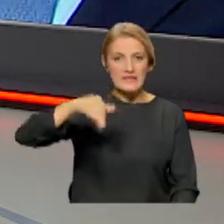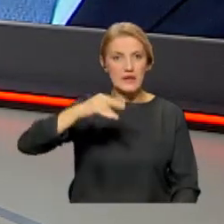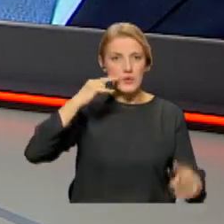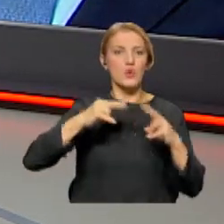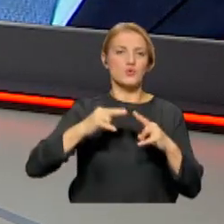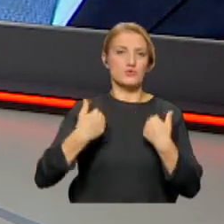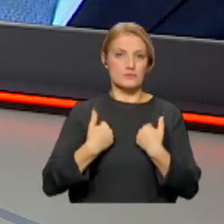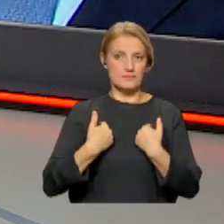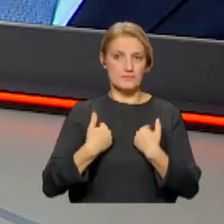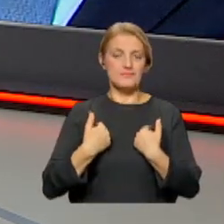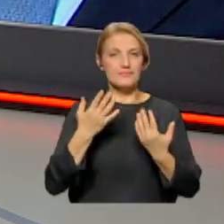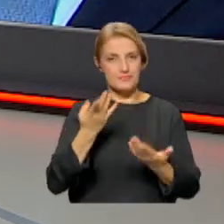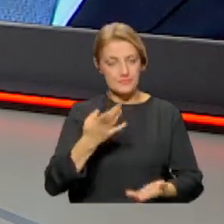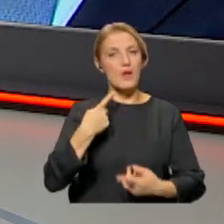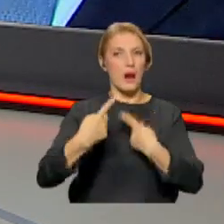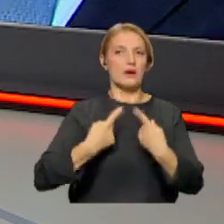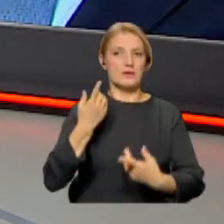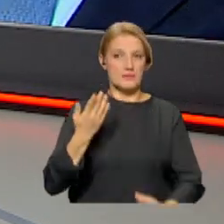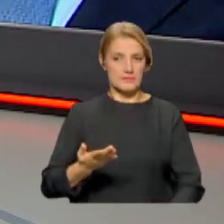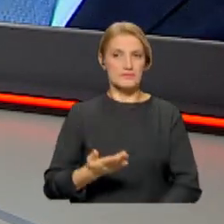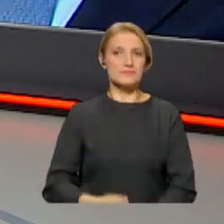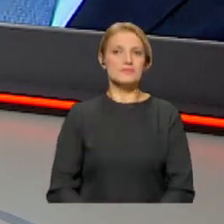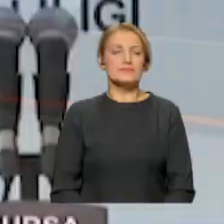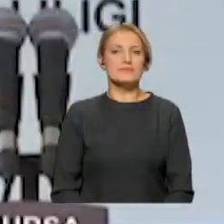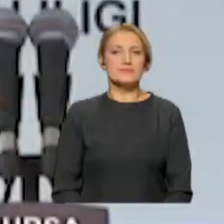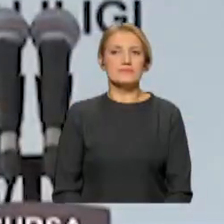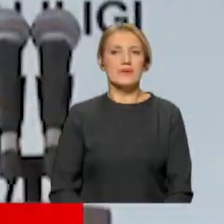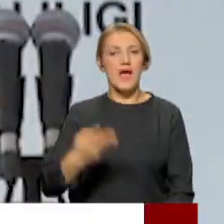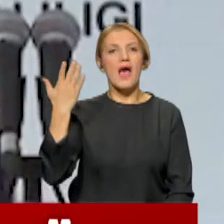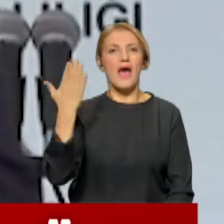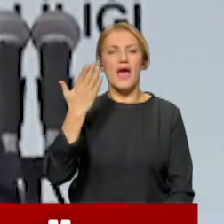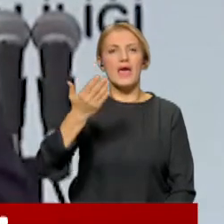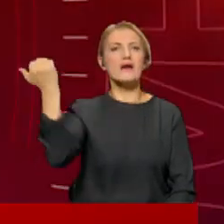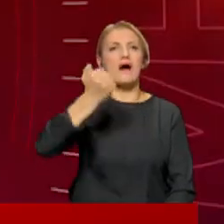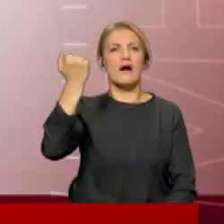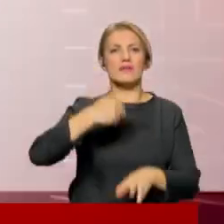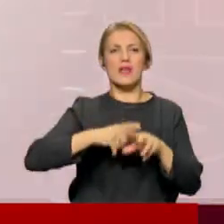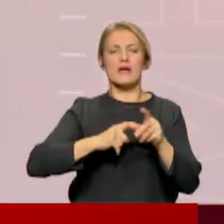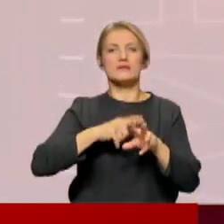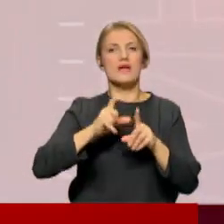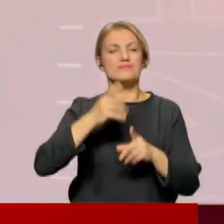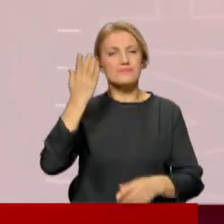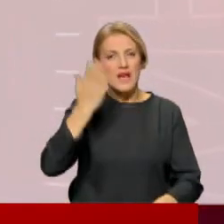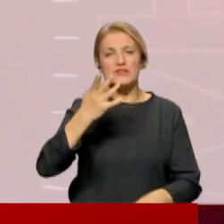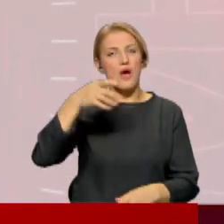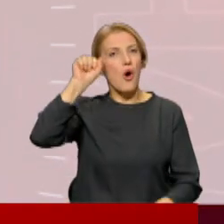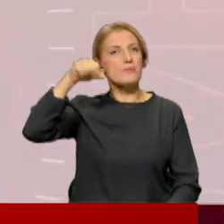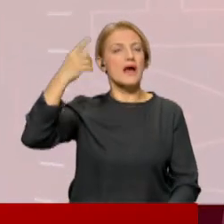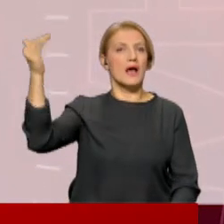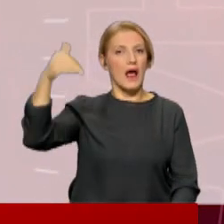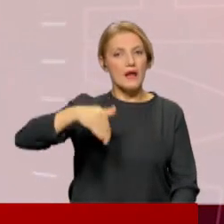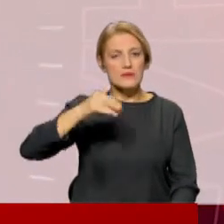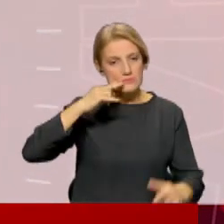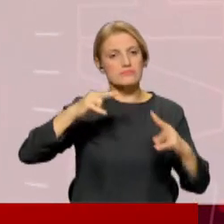görüşürdü mi iddiası bu Hey katil Esed Keşke Eset Özbekistan'a